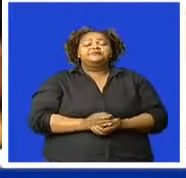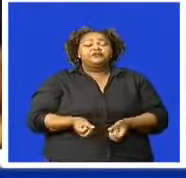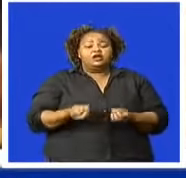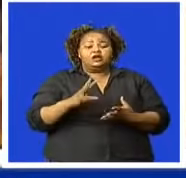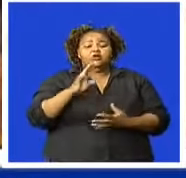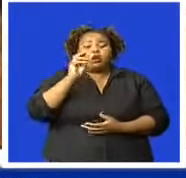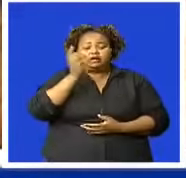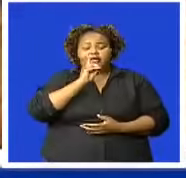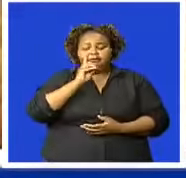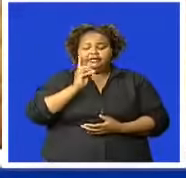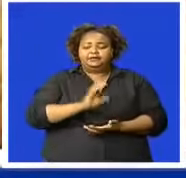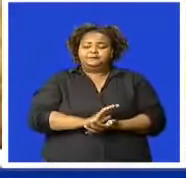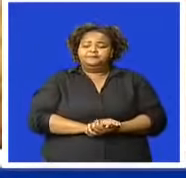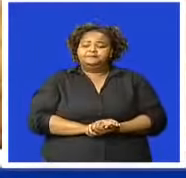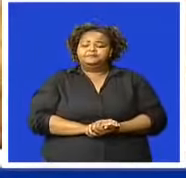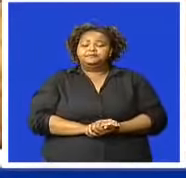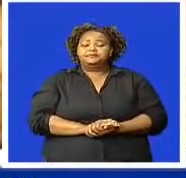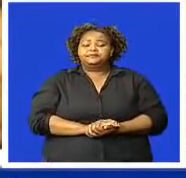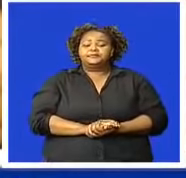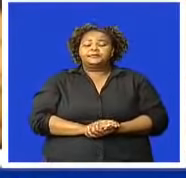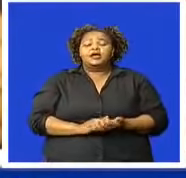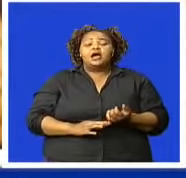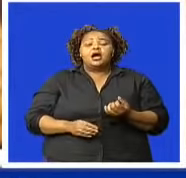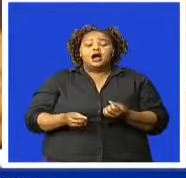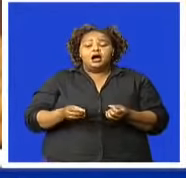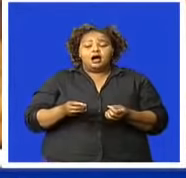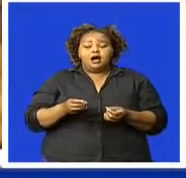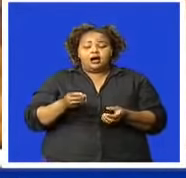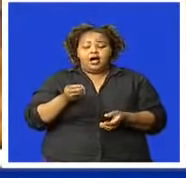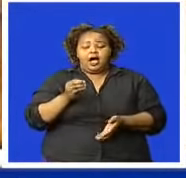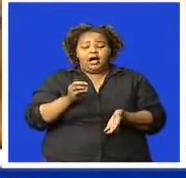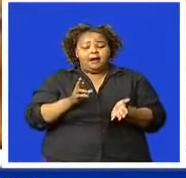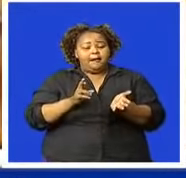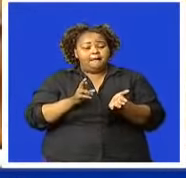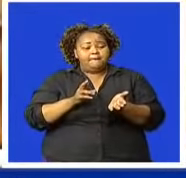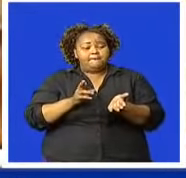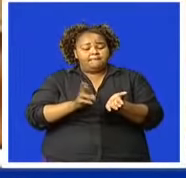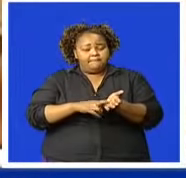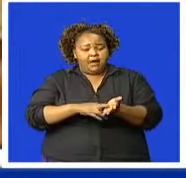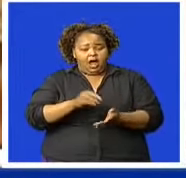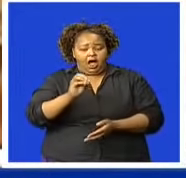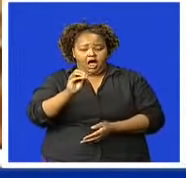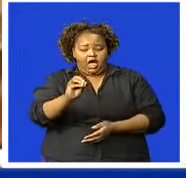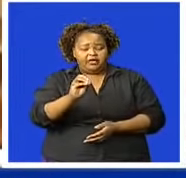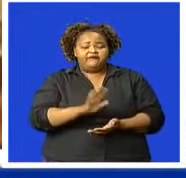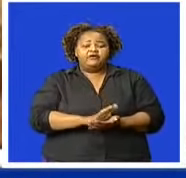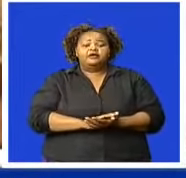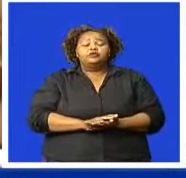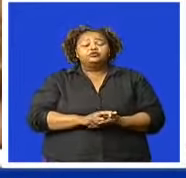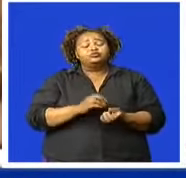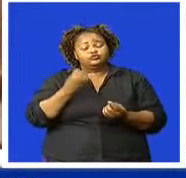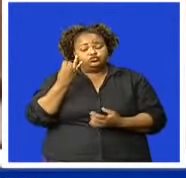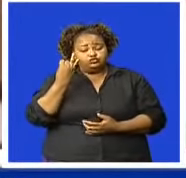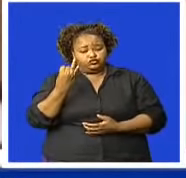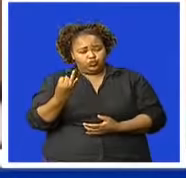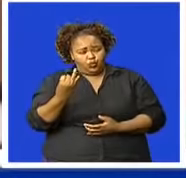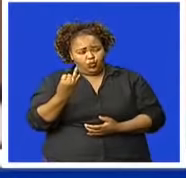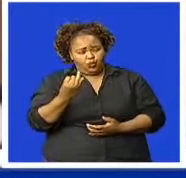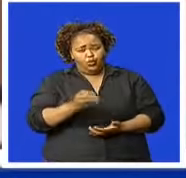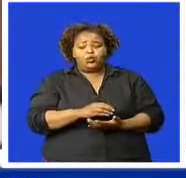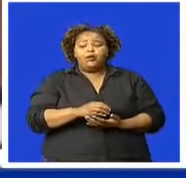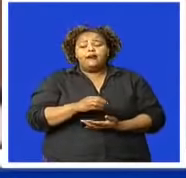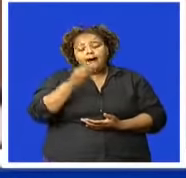bheyili. Yinye yato bekuthi labasolwa labasebenta esiteshini semaphoyisa kumathapha bashiye